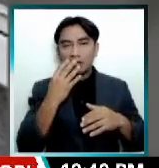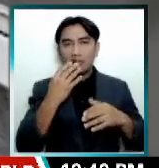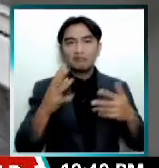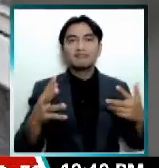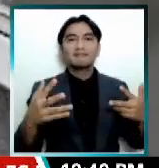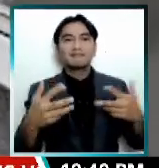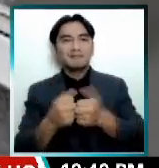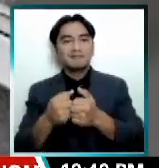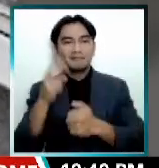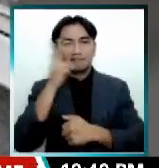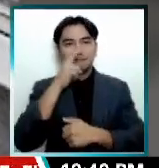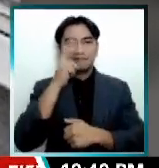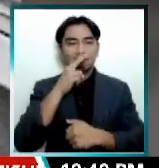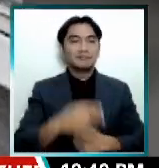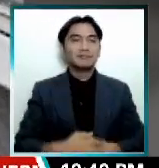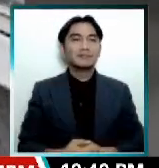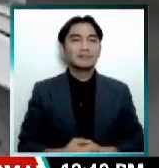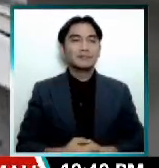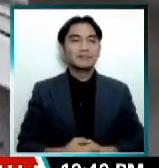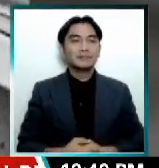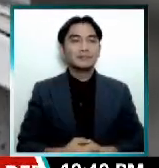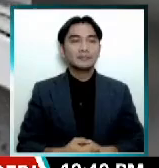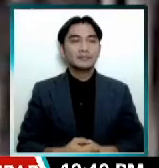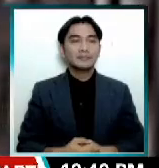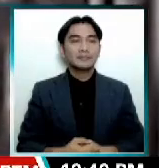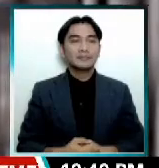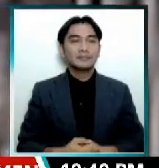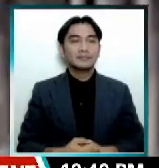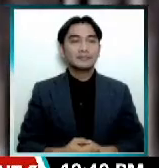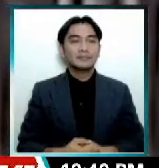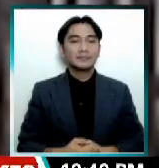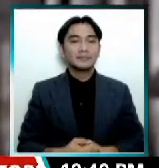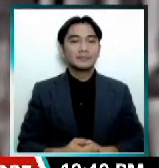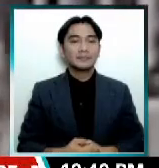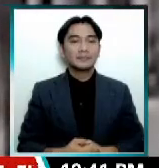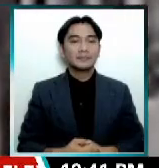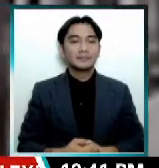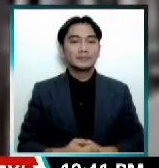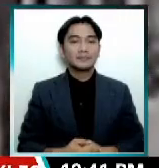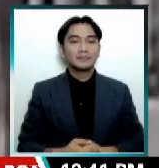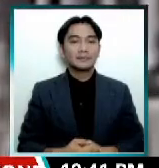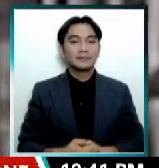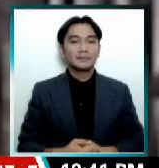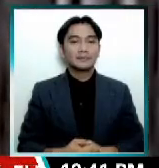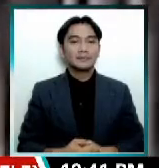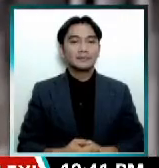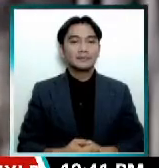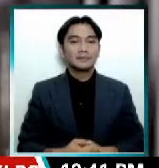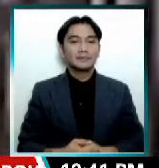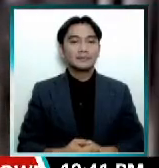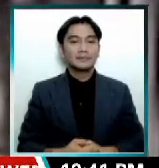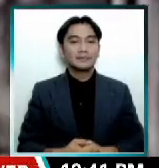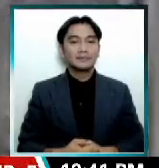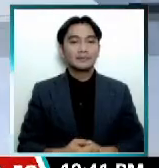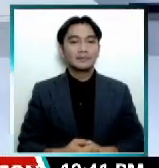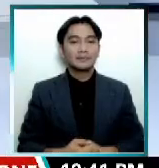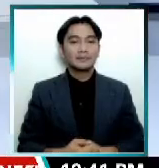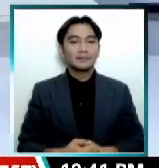1, North Central Luzon, CJ Torida nagbabalita para sa GMA Integrated News.